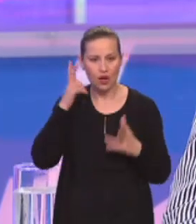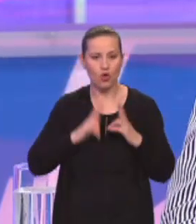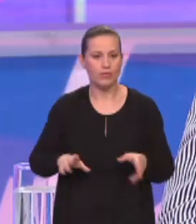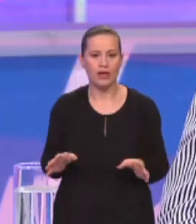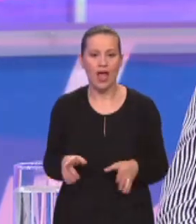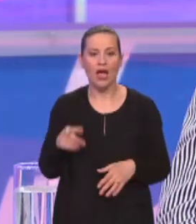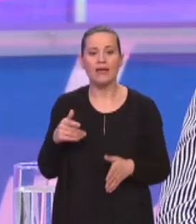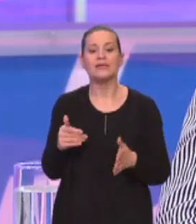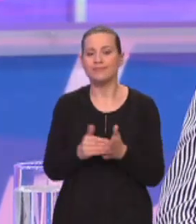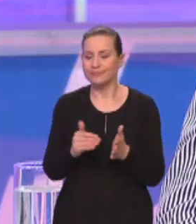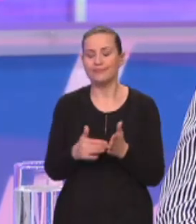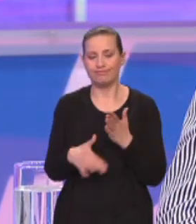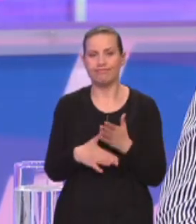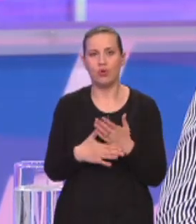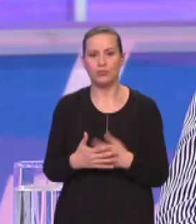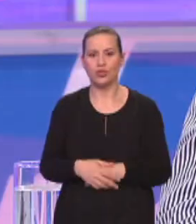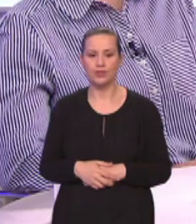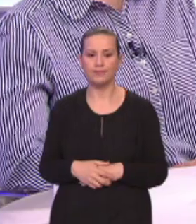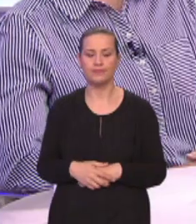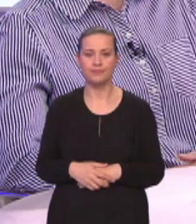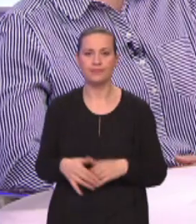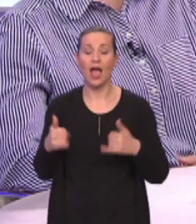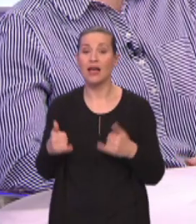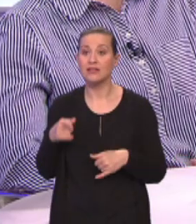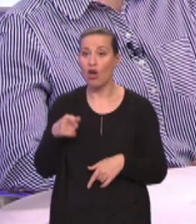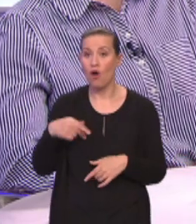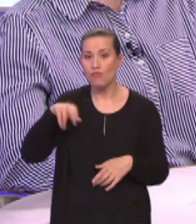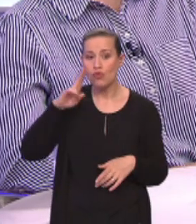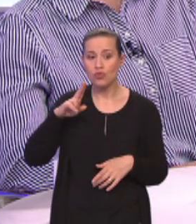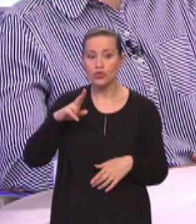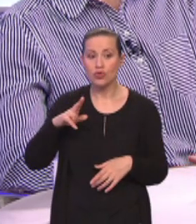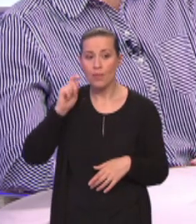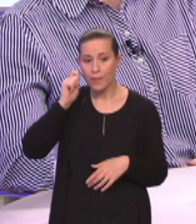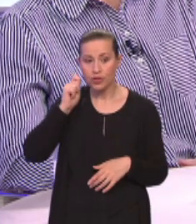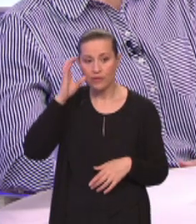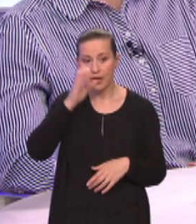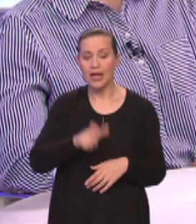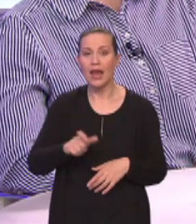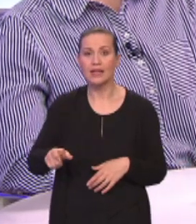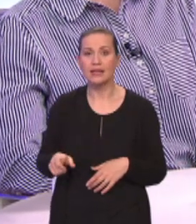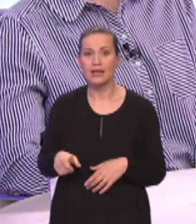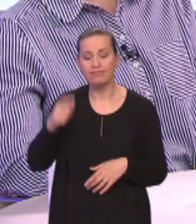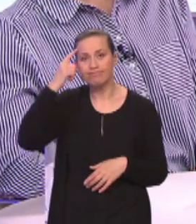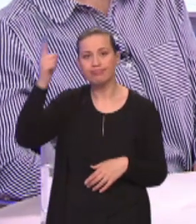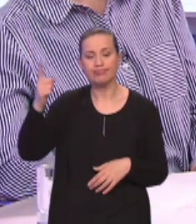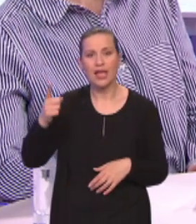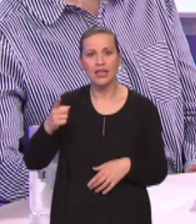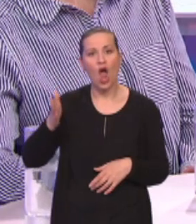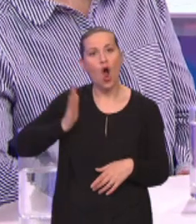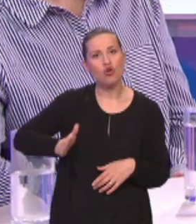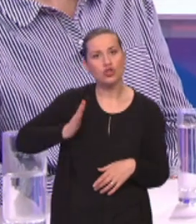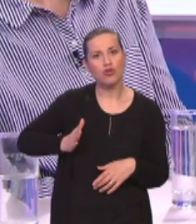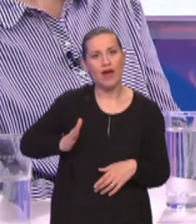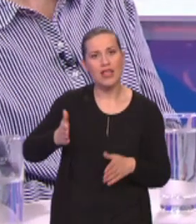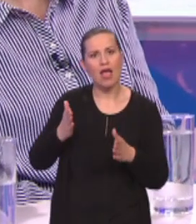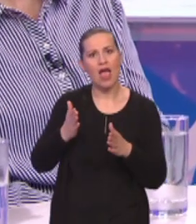zbilja nam pomoć treba. Uh-huh. Evo sad mi je ovo prilika, poštovani i dragi gledatelji, da se prisjetim i gostovanja